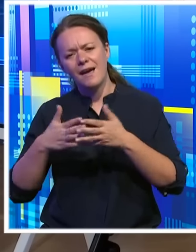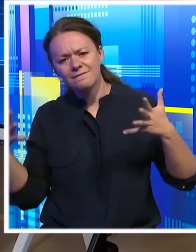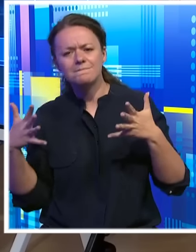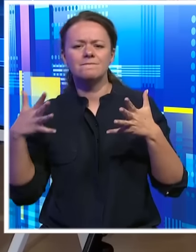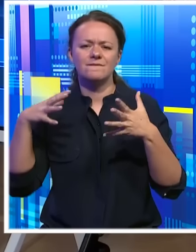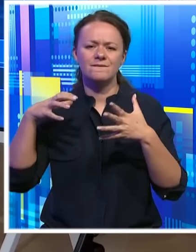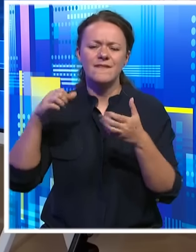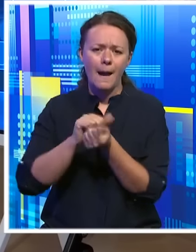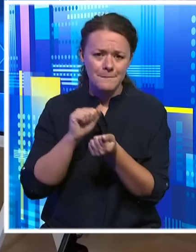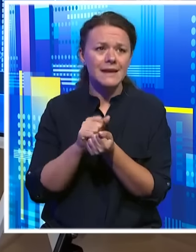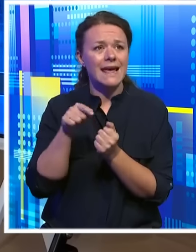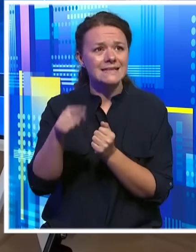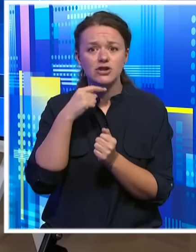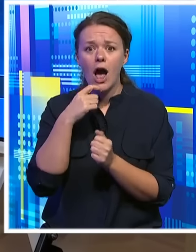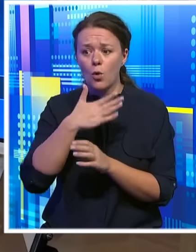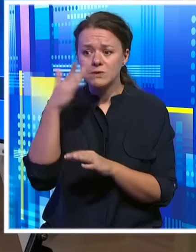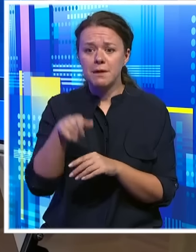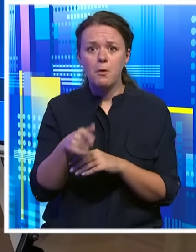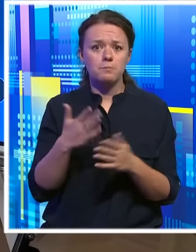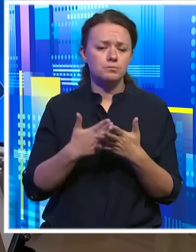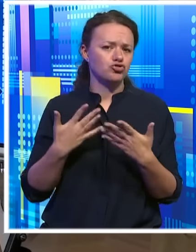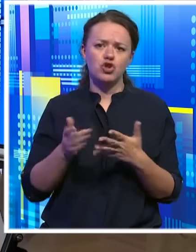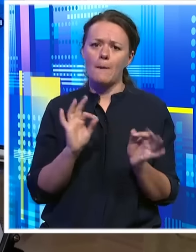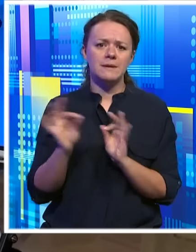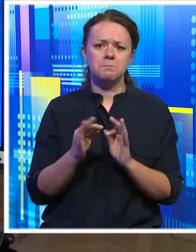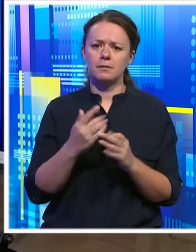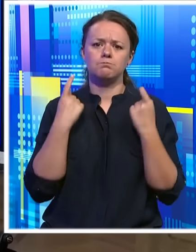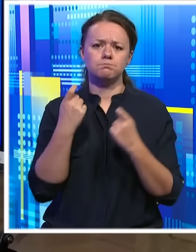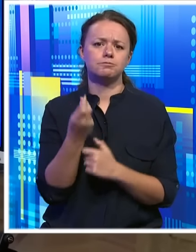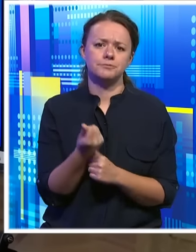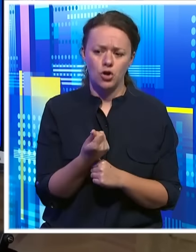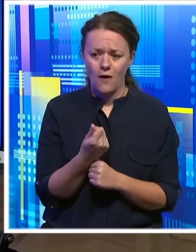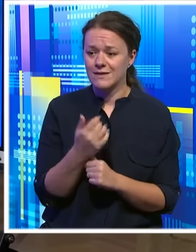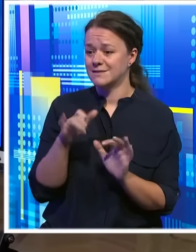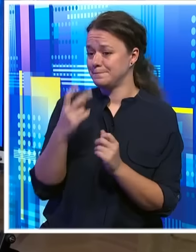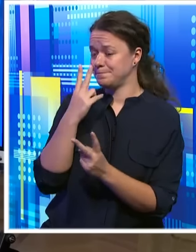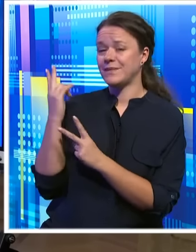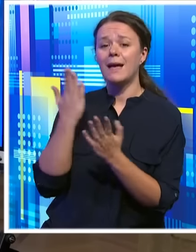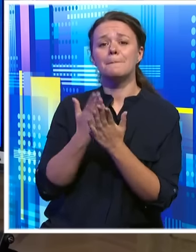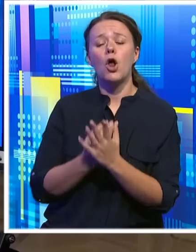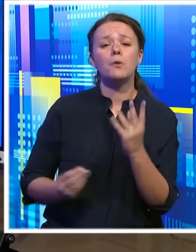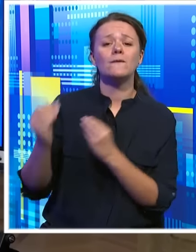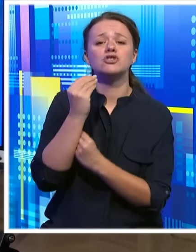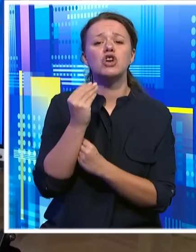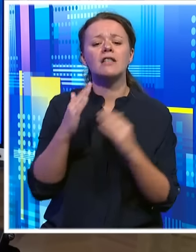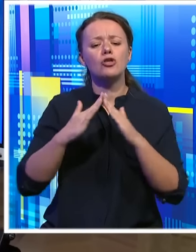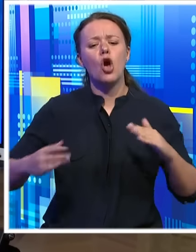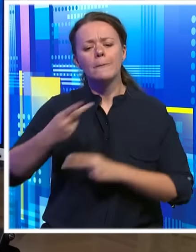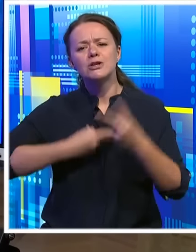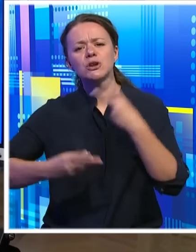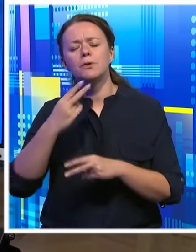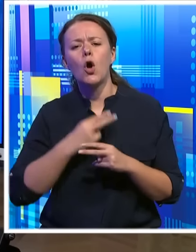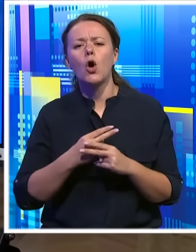obezbeđujemo ogroman novac. I molim vas da pogledate ovde. Mi sa ovim imali bismo uvećanje bruto domaćeg proizvoda na godišnjem nivou